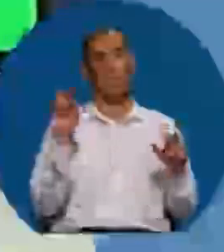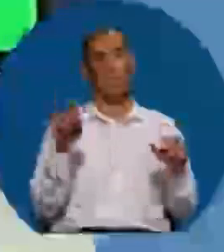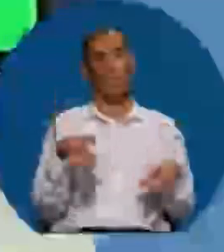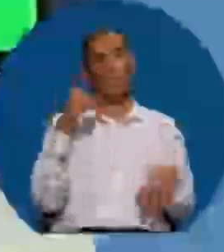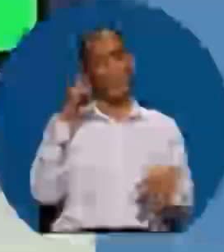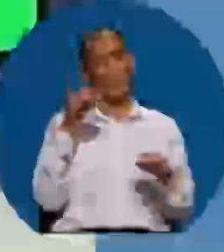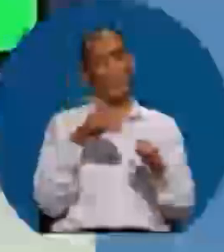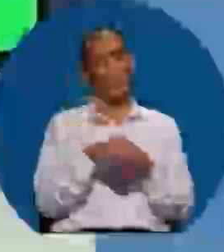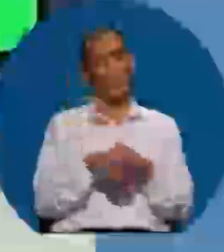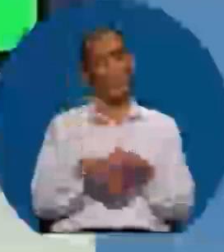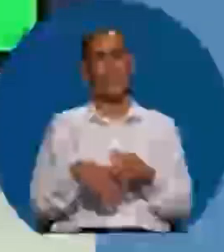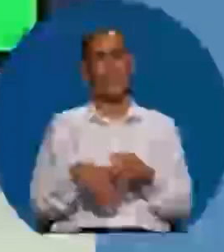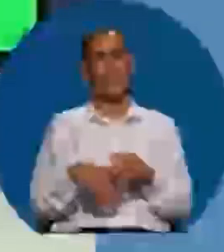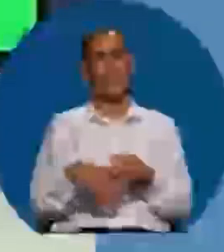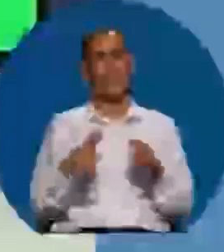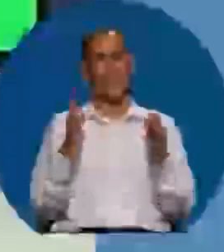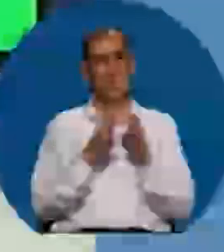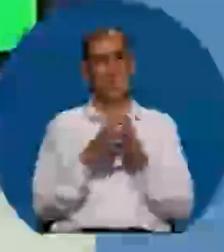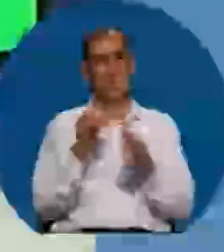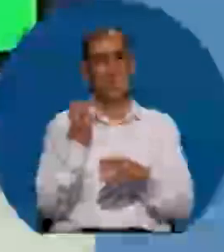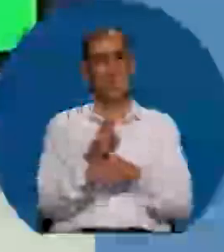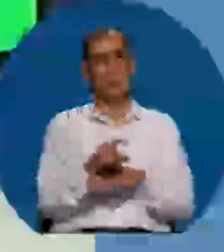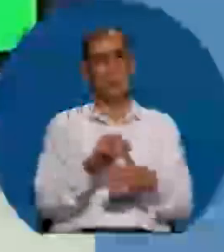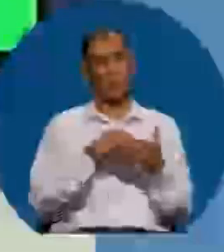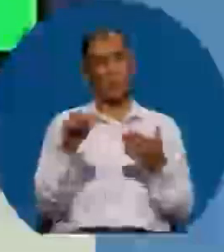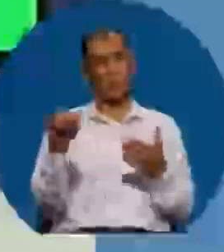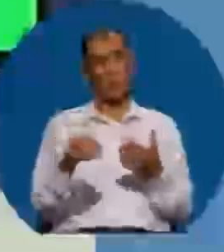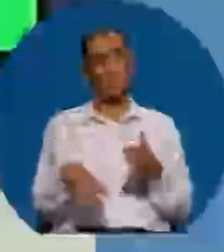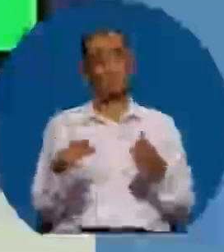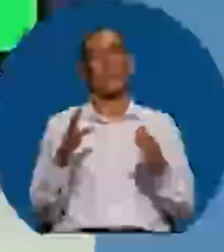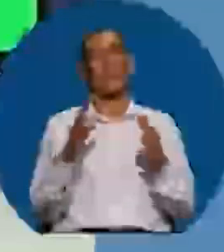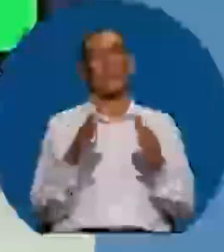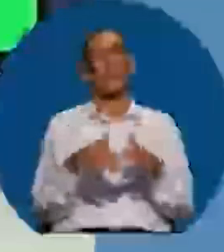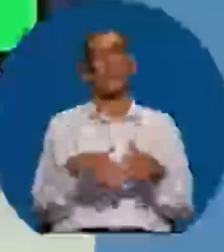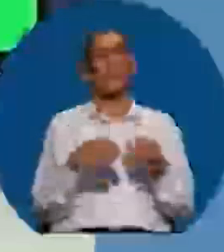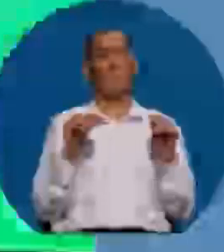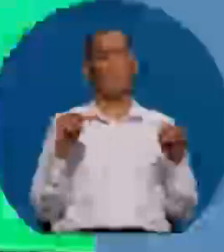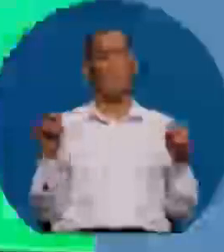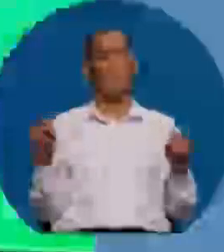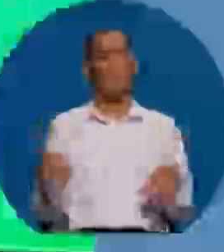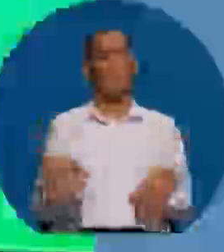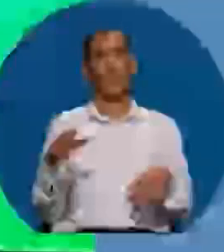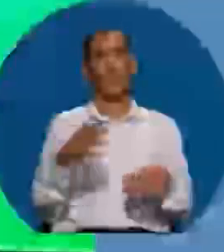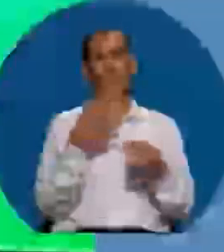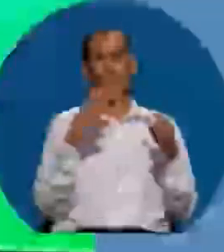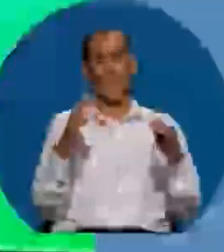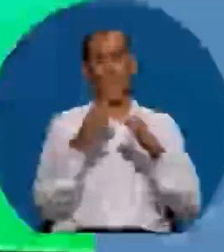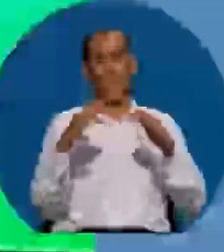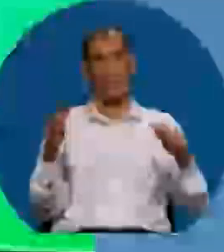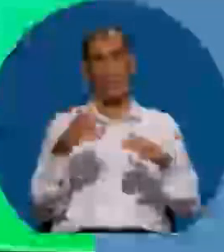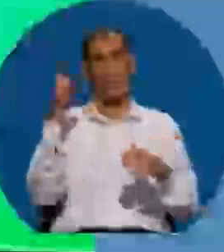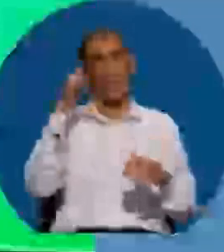Тема түсініклі болған болса, үй тапсырмасын белгілеп алын. Үйге тапсырма. Ұстазыма қосығын